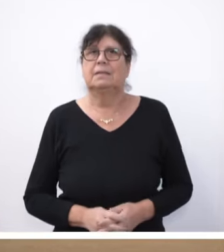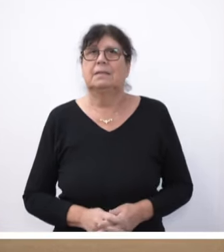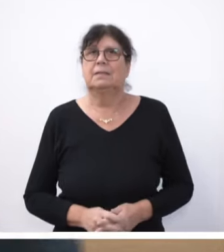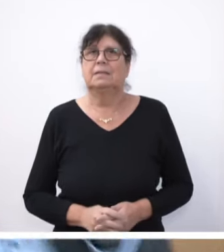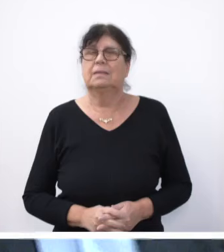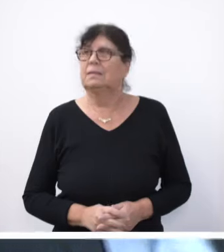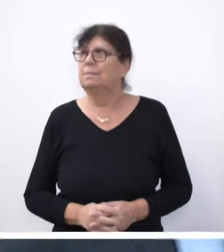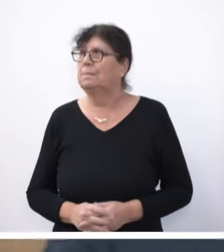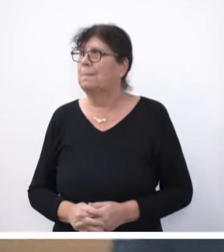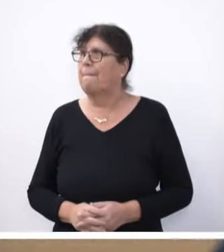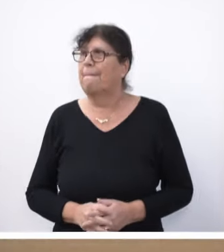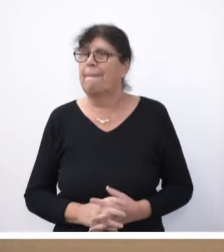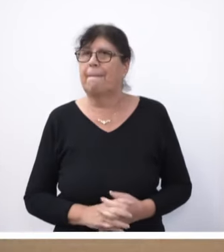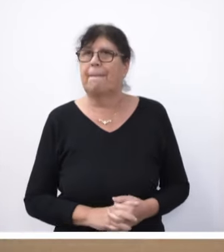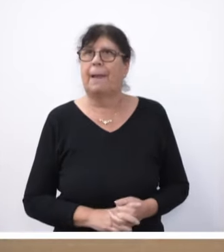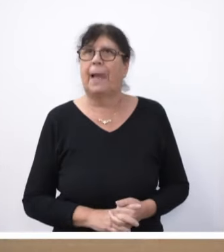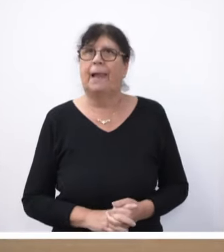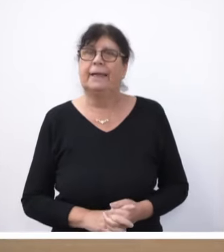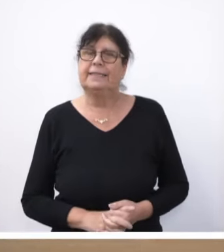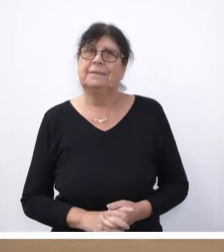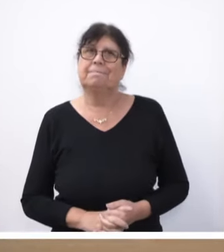Okay, danke schön.